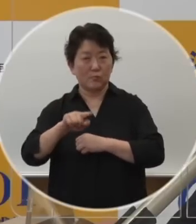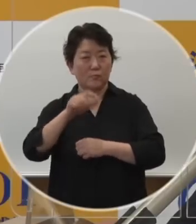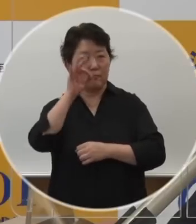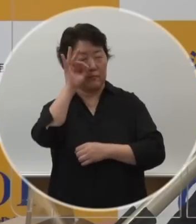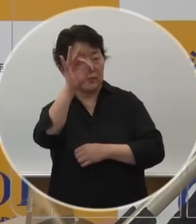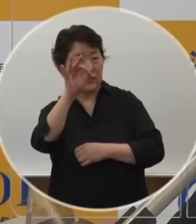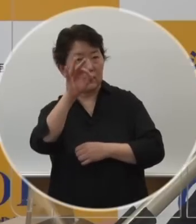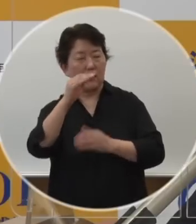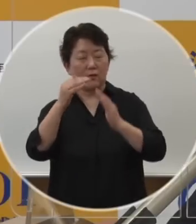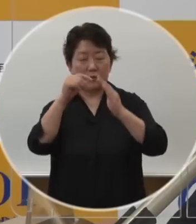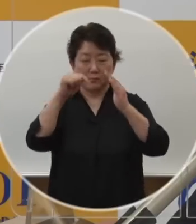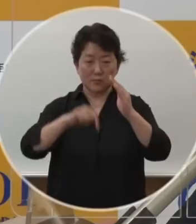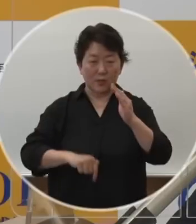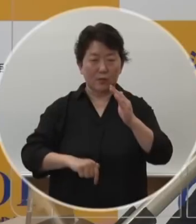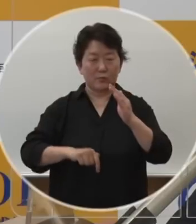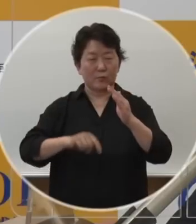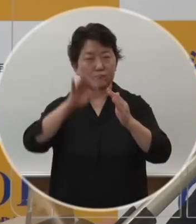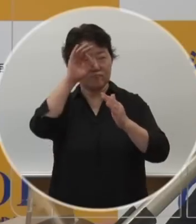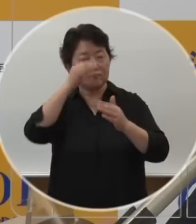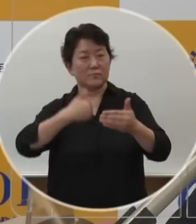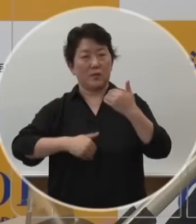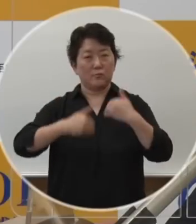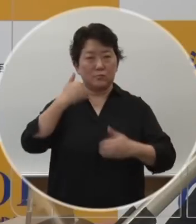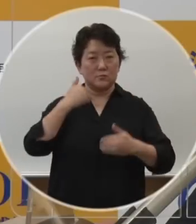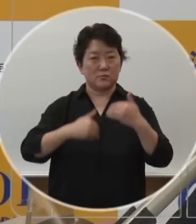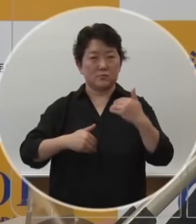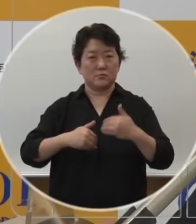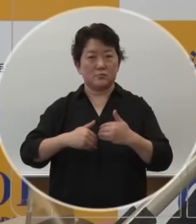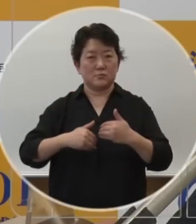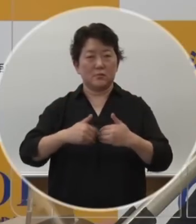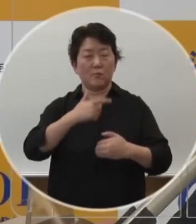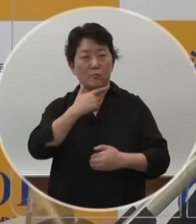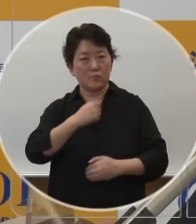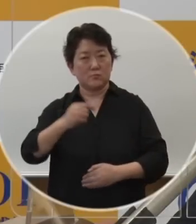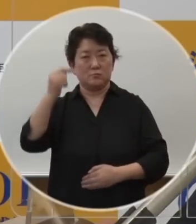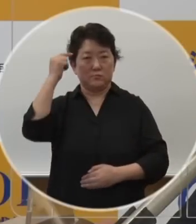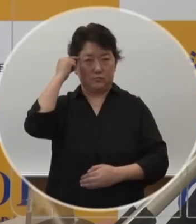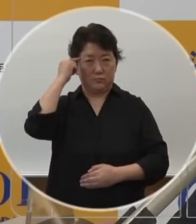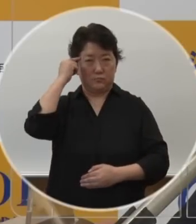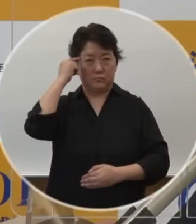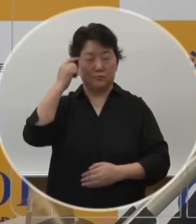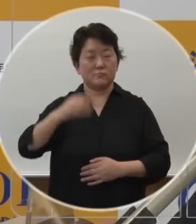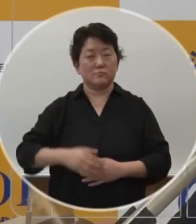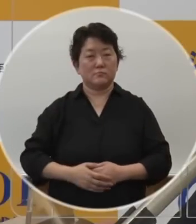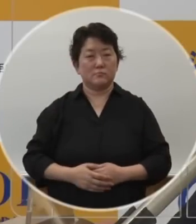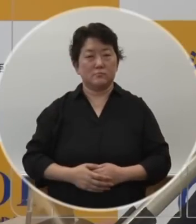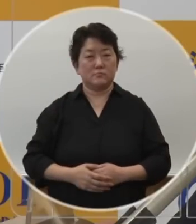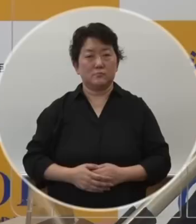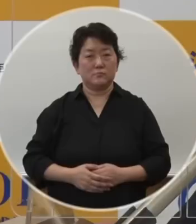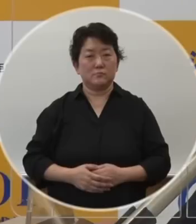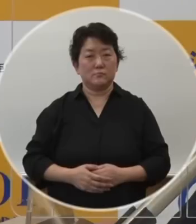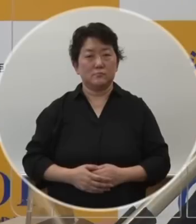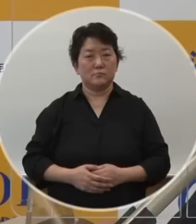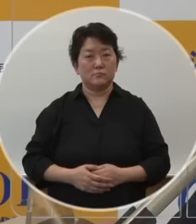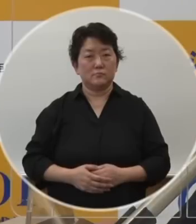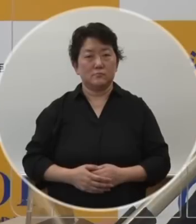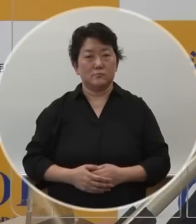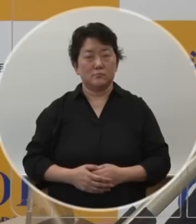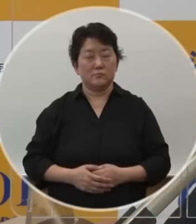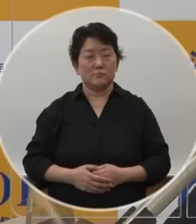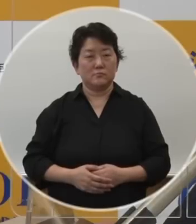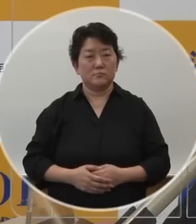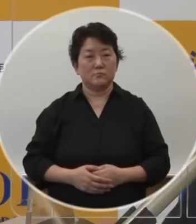て、ご自宅でご観覧をいただくことも検討いただければというふうに考えてございます。加え